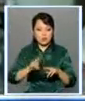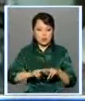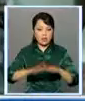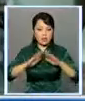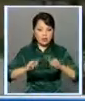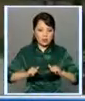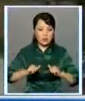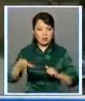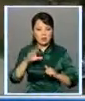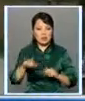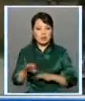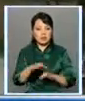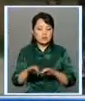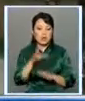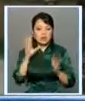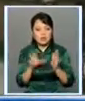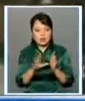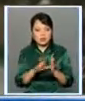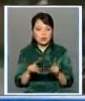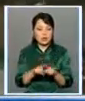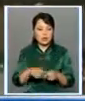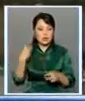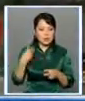инфрақұрылым түгелдерлік бұзылды. Сондай-ақ электр сымдары